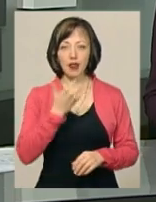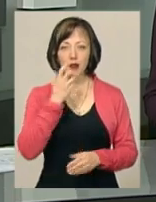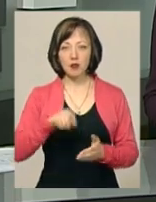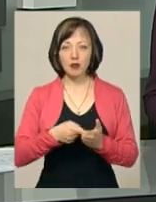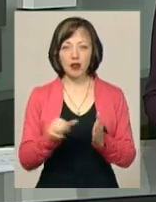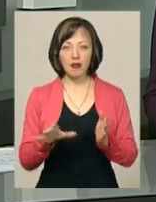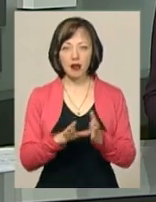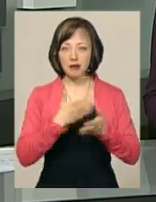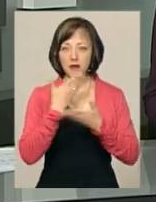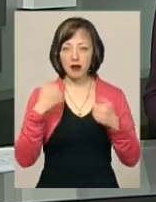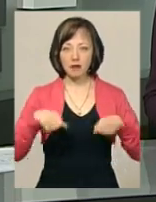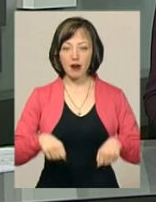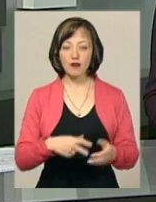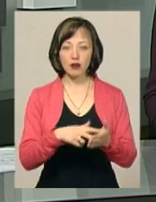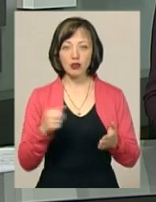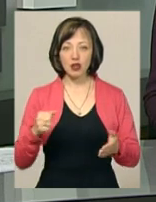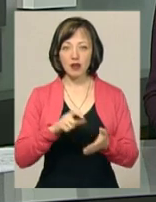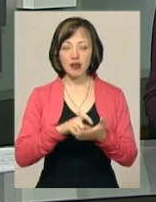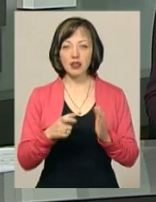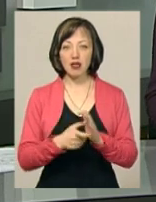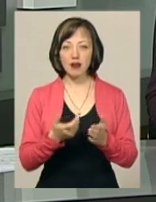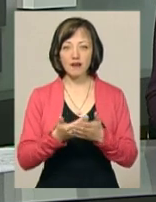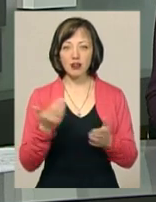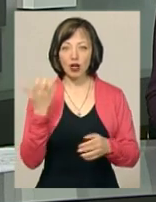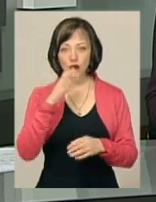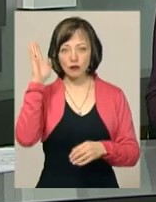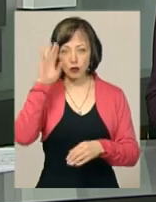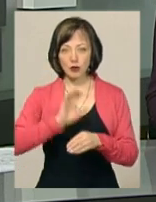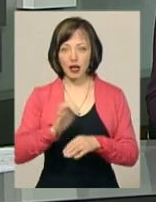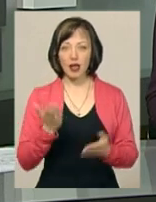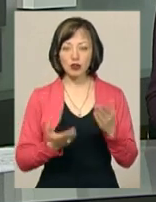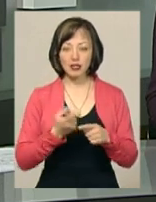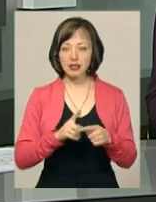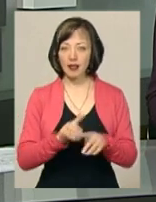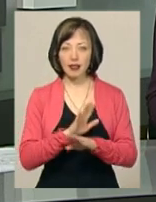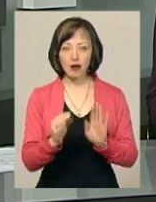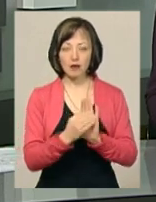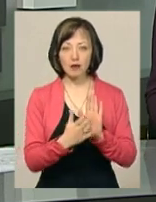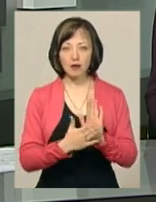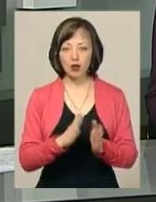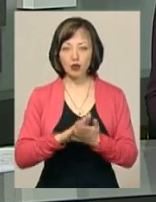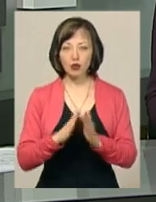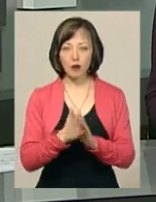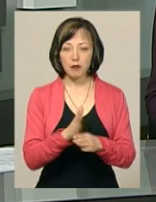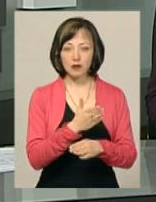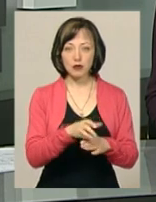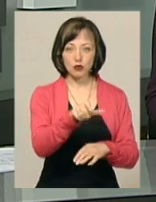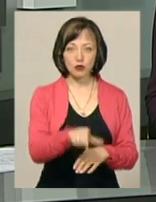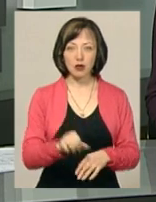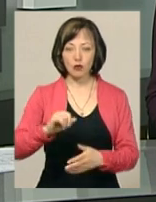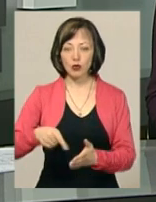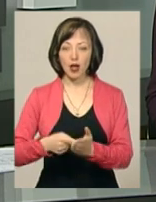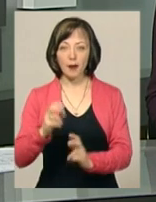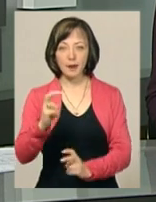Теплокомуненерго не має права відключати помешкання боржників від гарячого водопостачання, якщо це не прописано у договорі між споживачем та